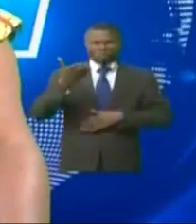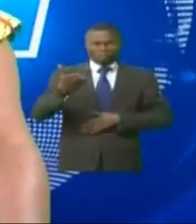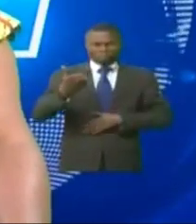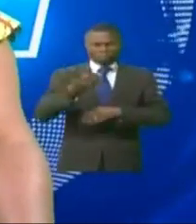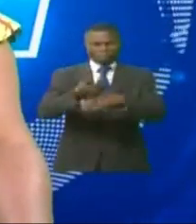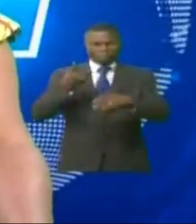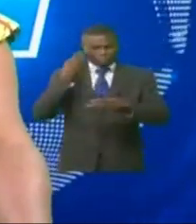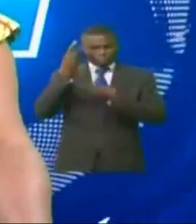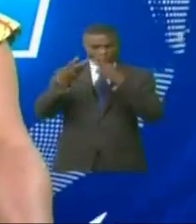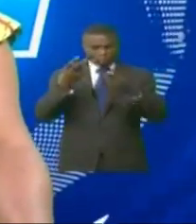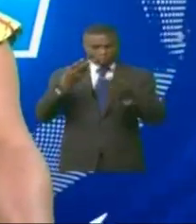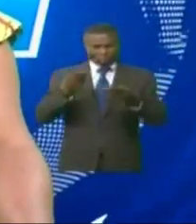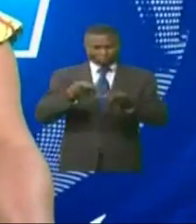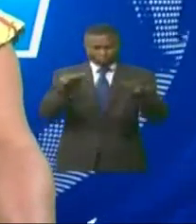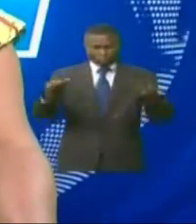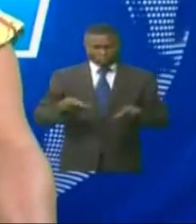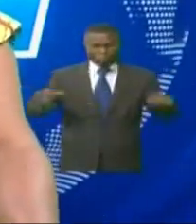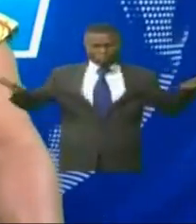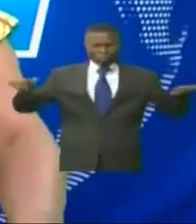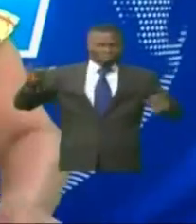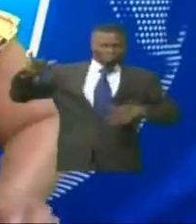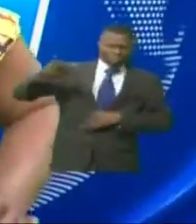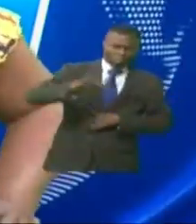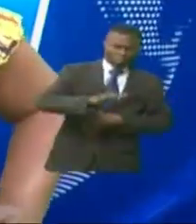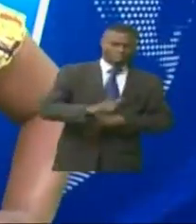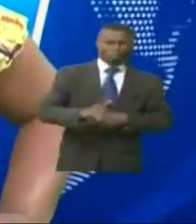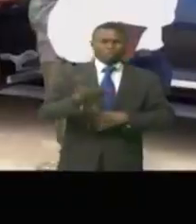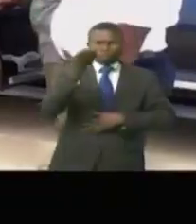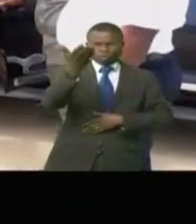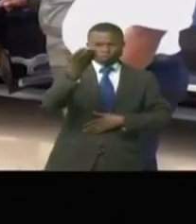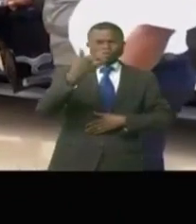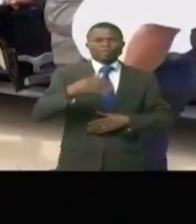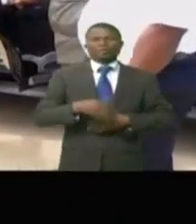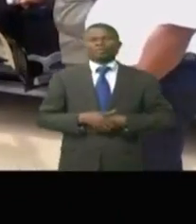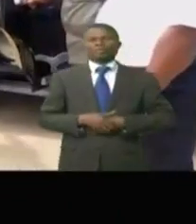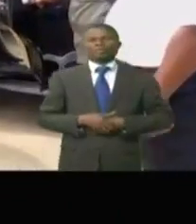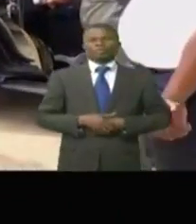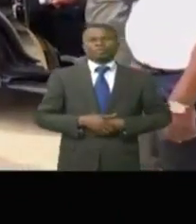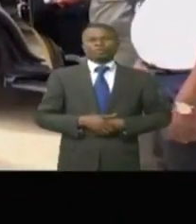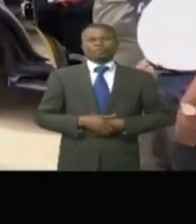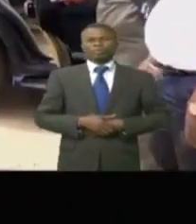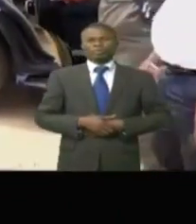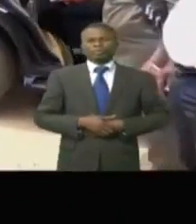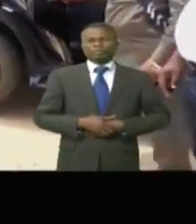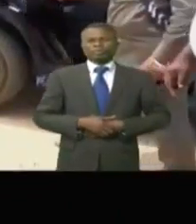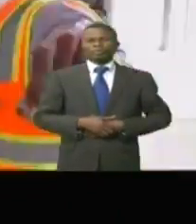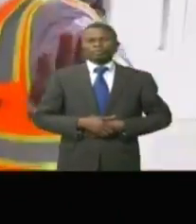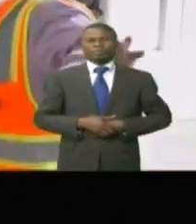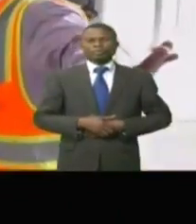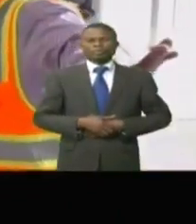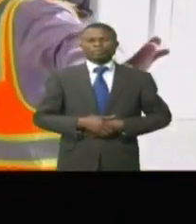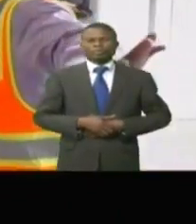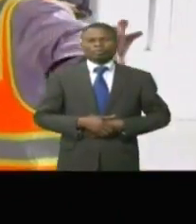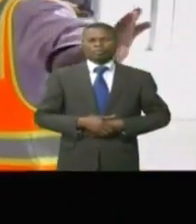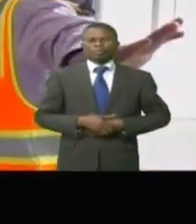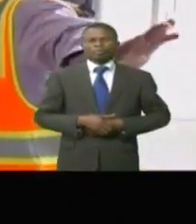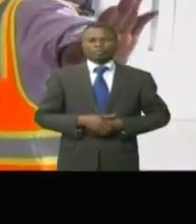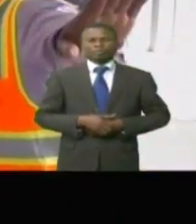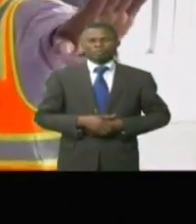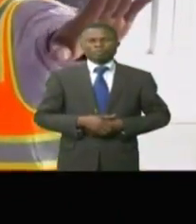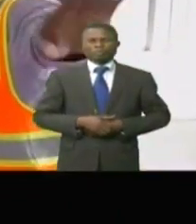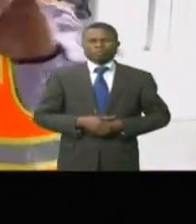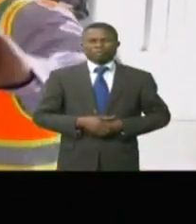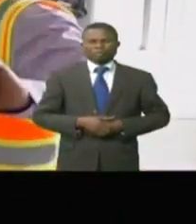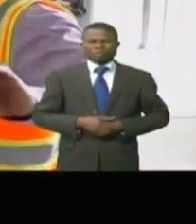la visite du tarmac. Un reportage signé Yolande Voka. L'Assemblée provinciale du Lualaba, Louis Kamweni Tumbu, s'est privé du luxe